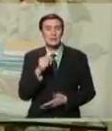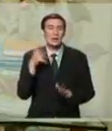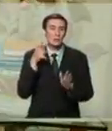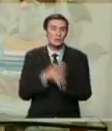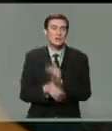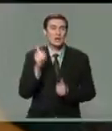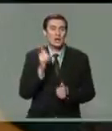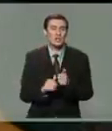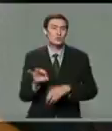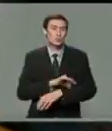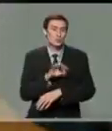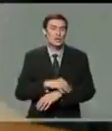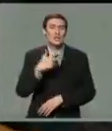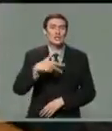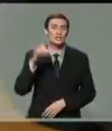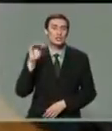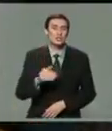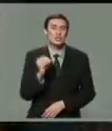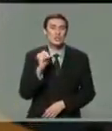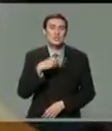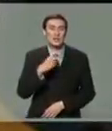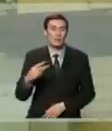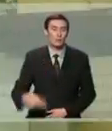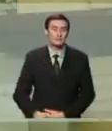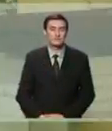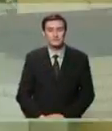обходится каждой паре примерно в 30 тысяч евро.